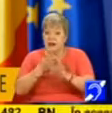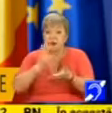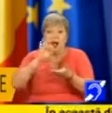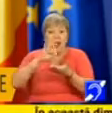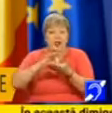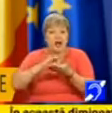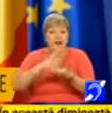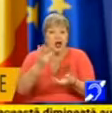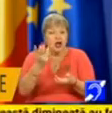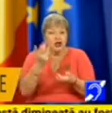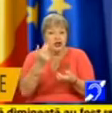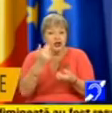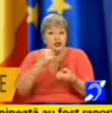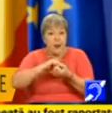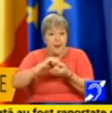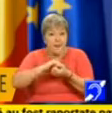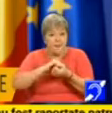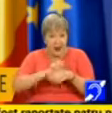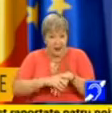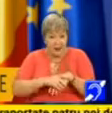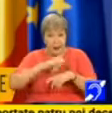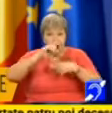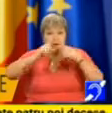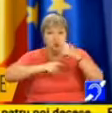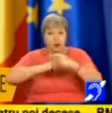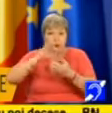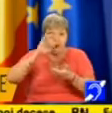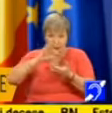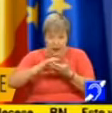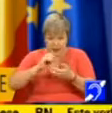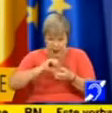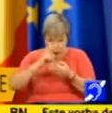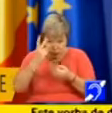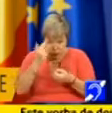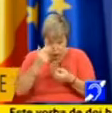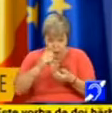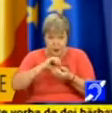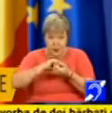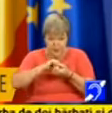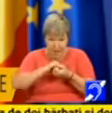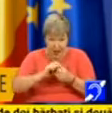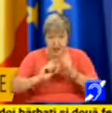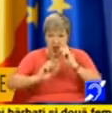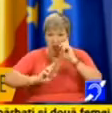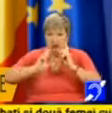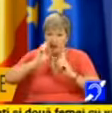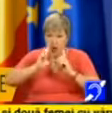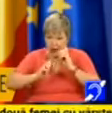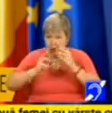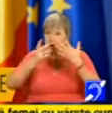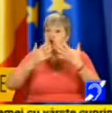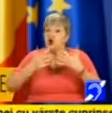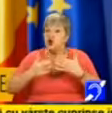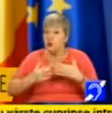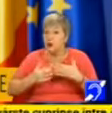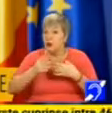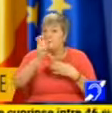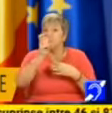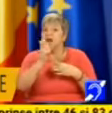de 15 mai. Deci după data de 15 mai, dacă numărul de